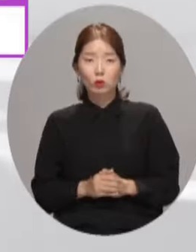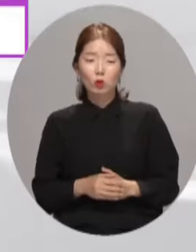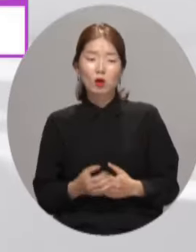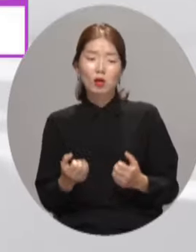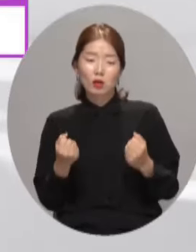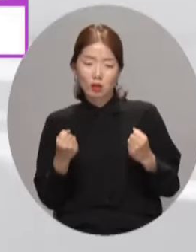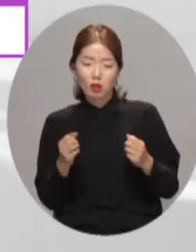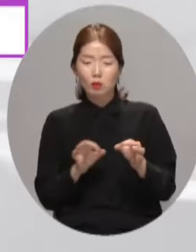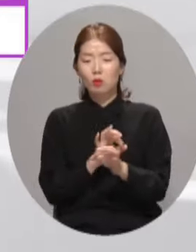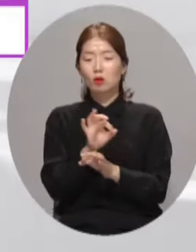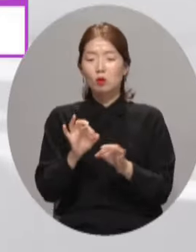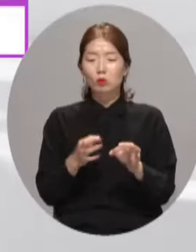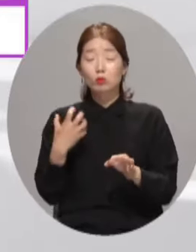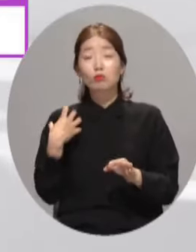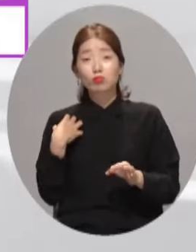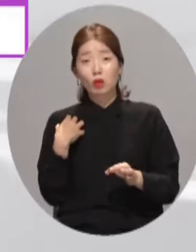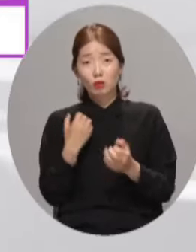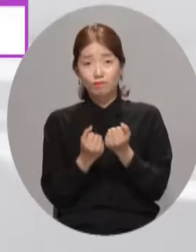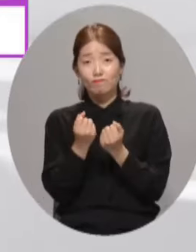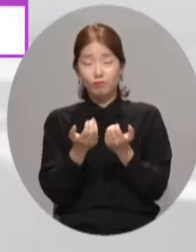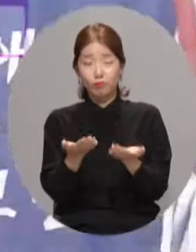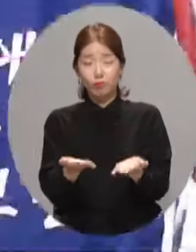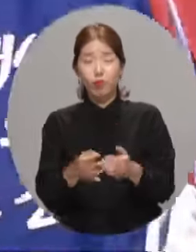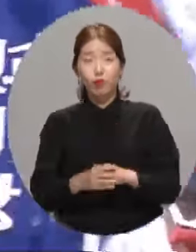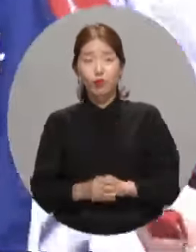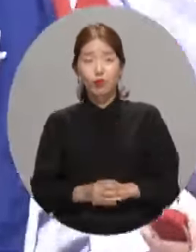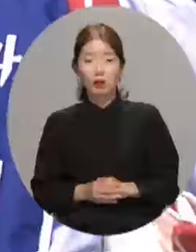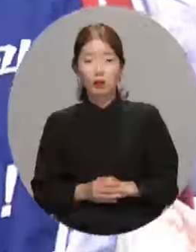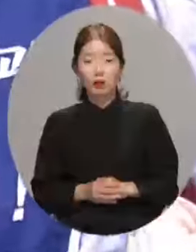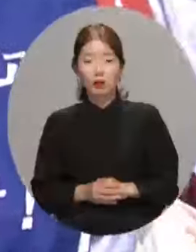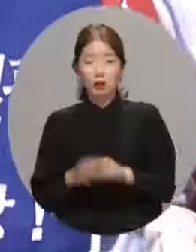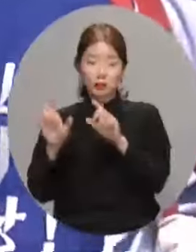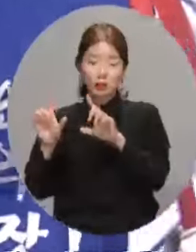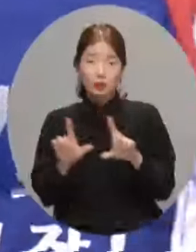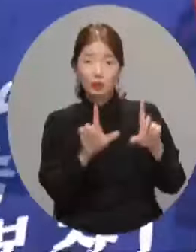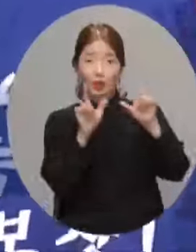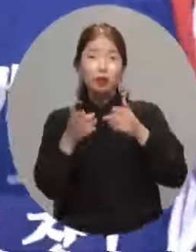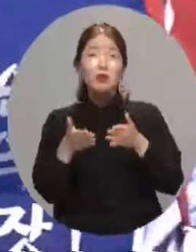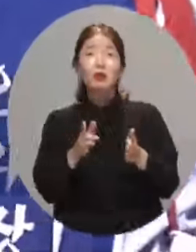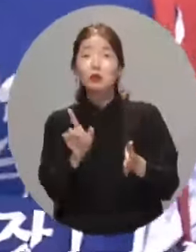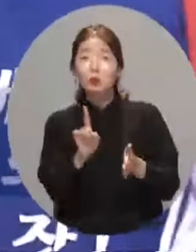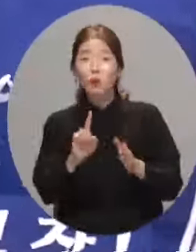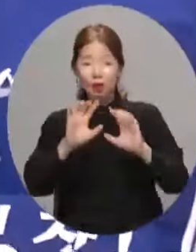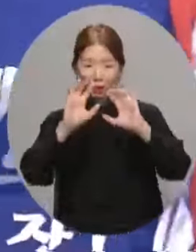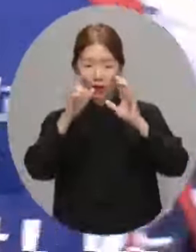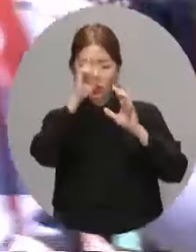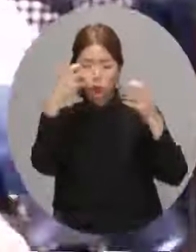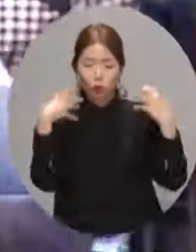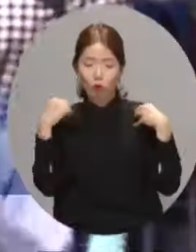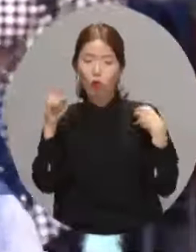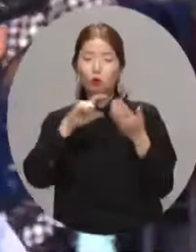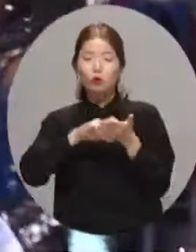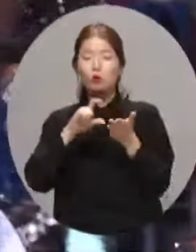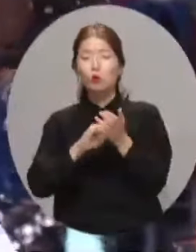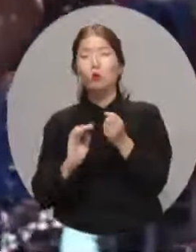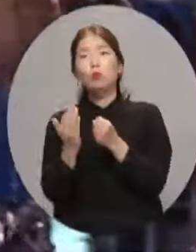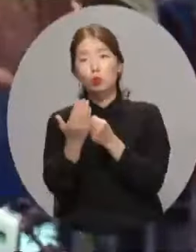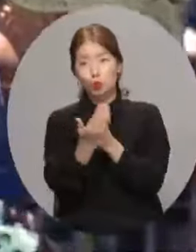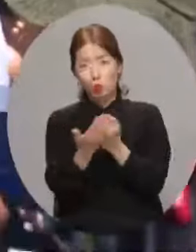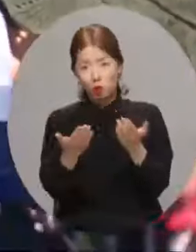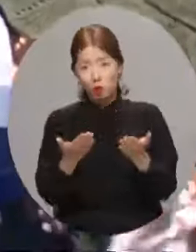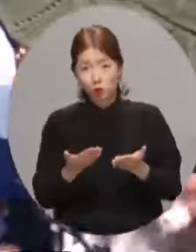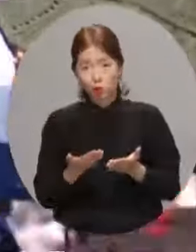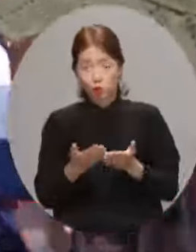체력적, 경제적 부담을 호소하고 있습니다. 이들이 살아갈 수 있는 길을 나라에서 어느 정도 보호해줘야 이